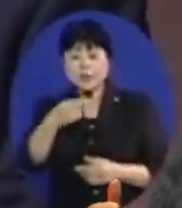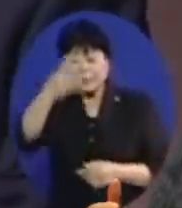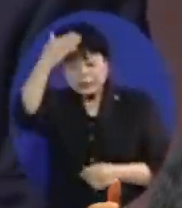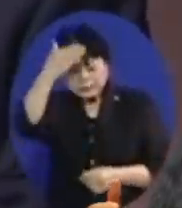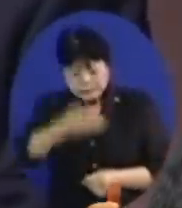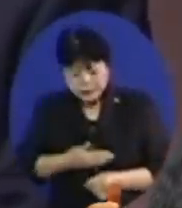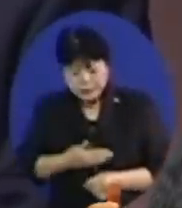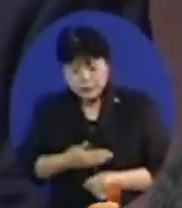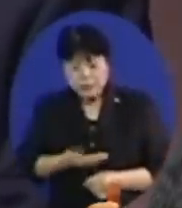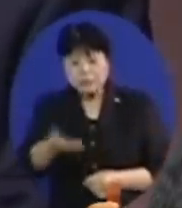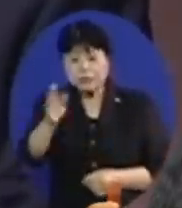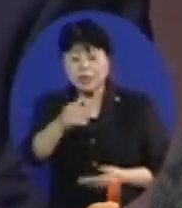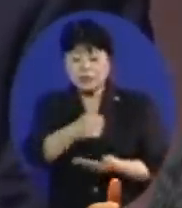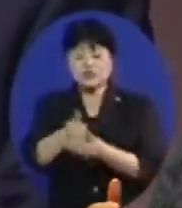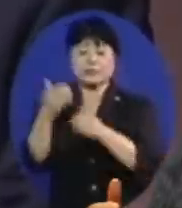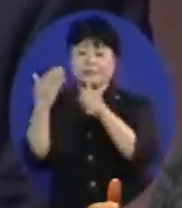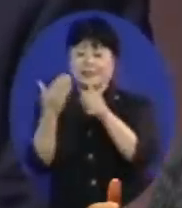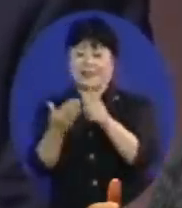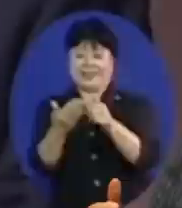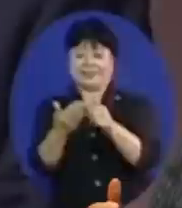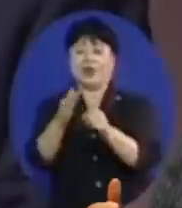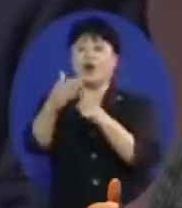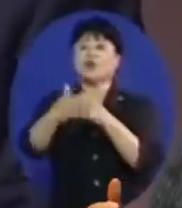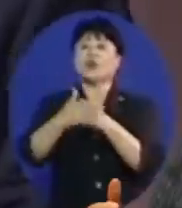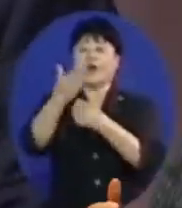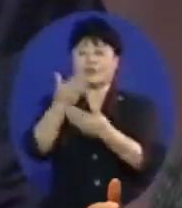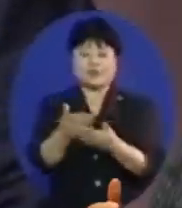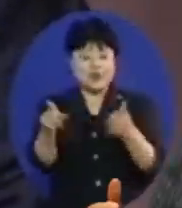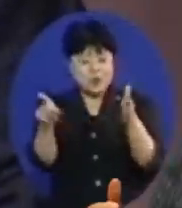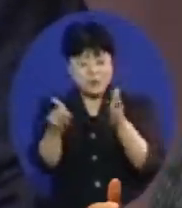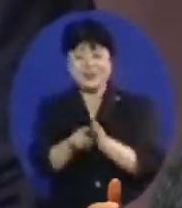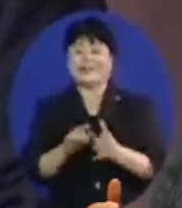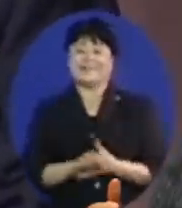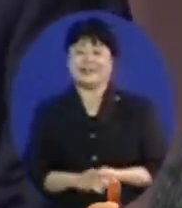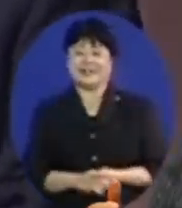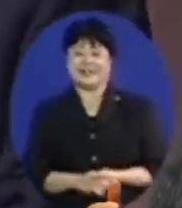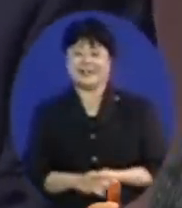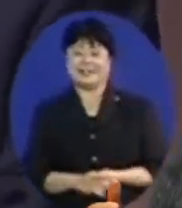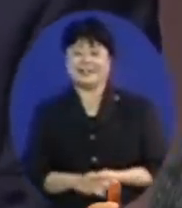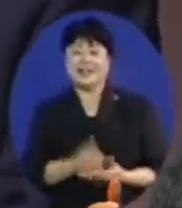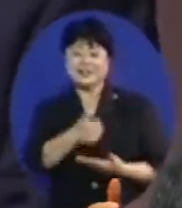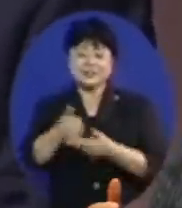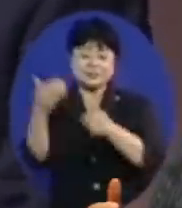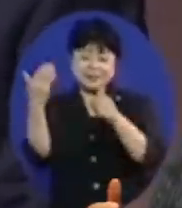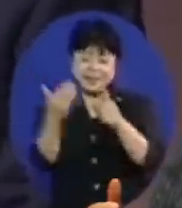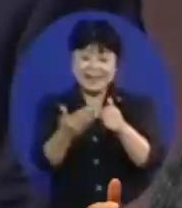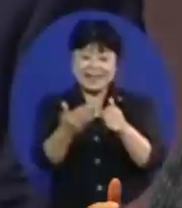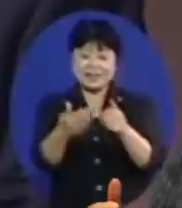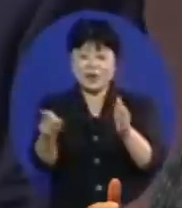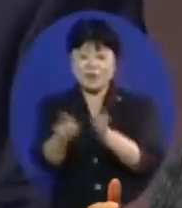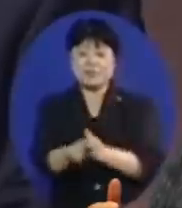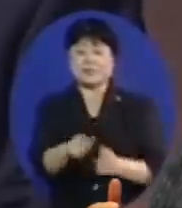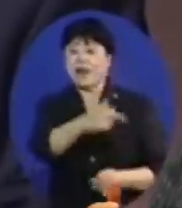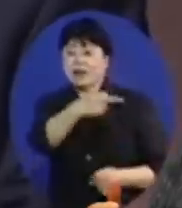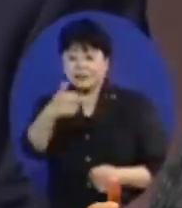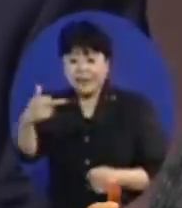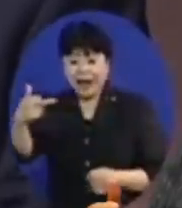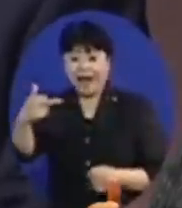칠흑같이 어두워도 주께서 우리를 도와줄 것을 믿어야 되는 것입니다. 주님께서 내 믿음이